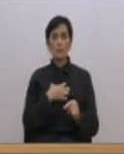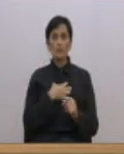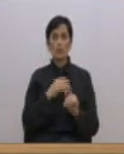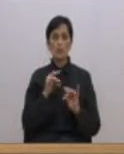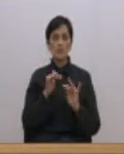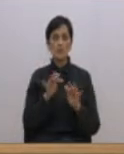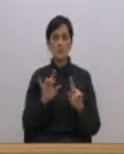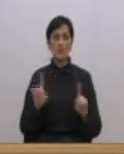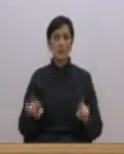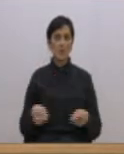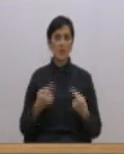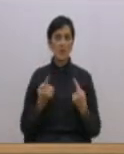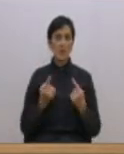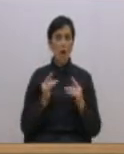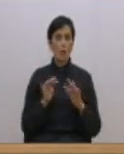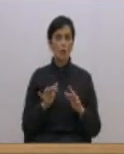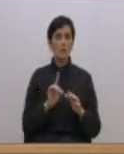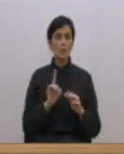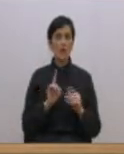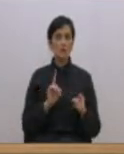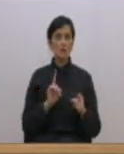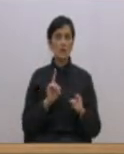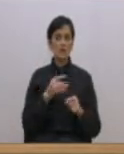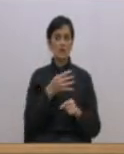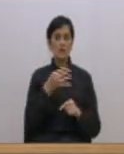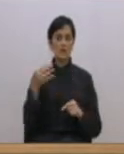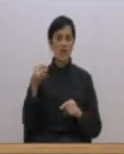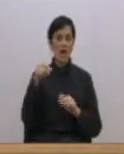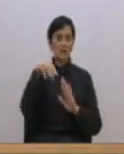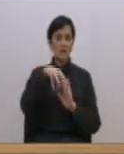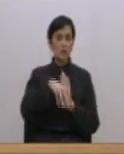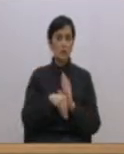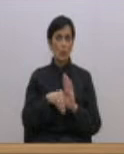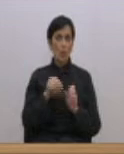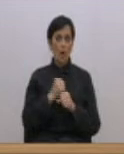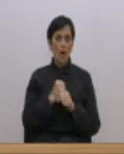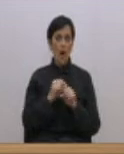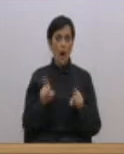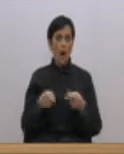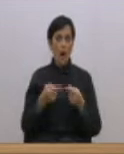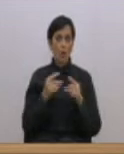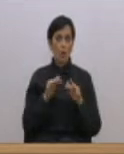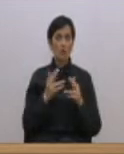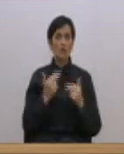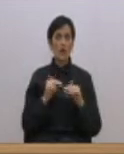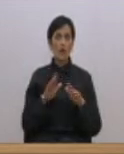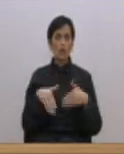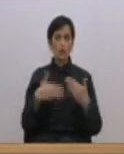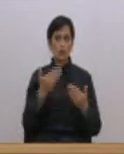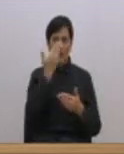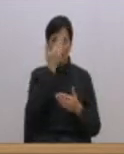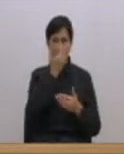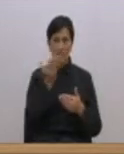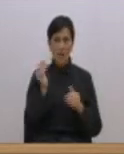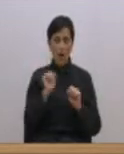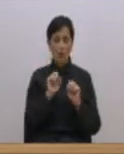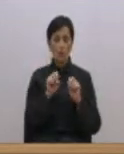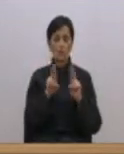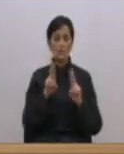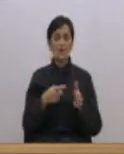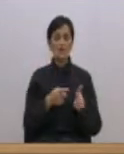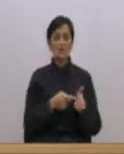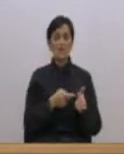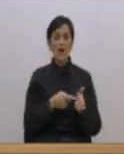sakmenobis ganxortsielebashi rasats isini am datsebulebashi axortsielebeb da aseve shemotavazebulia sakhakho damtsolisa da specialur